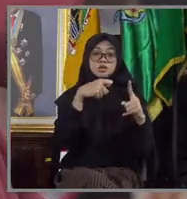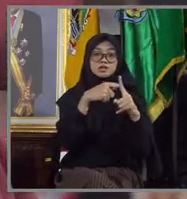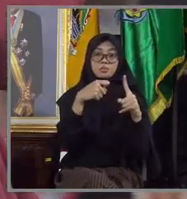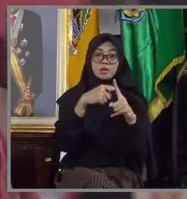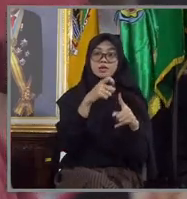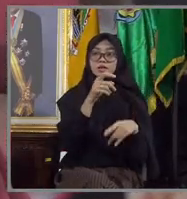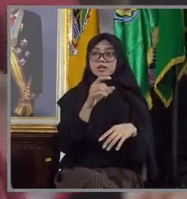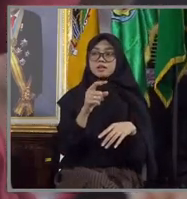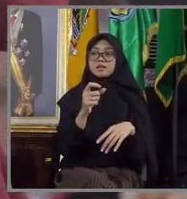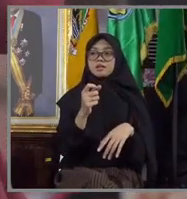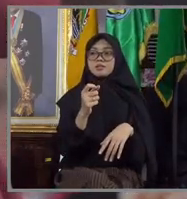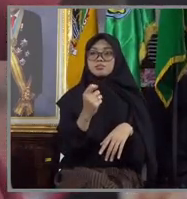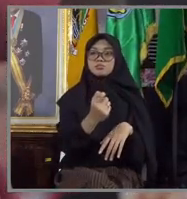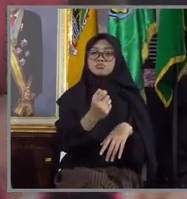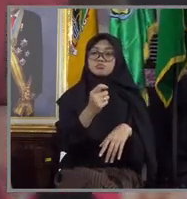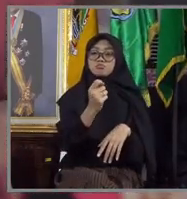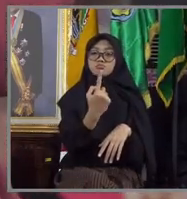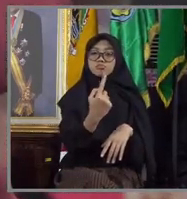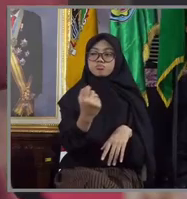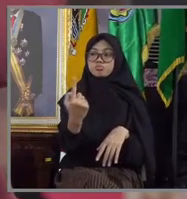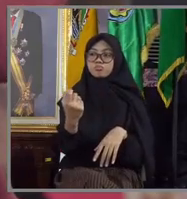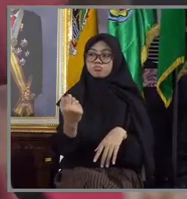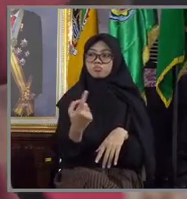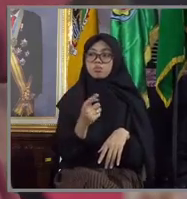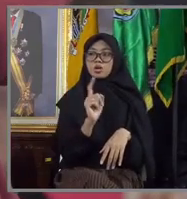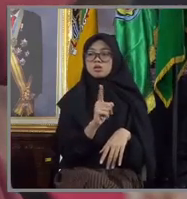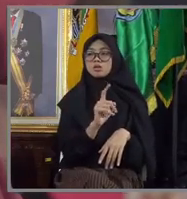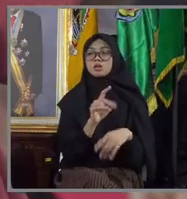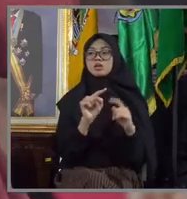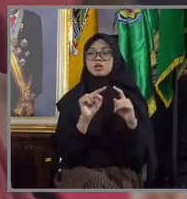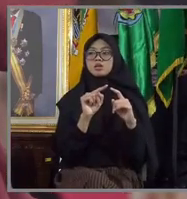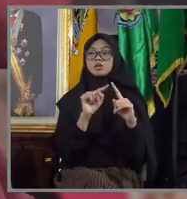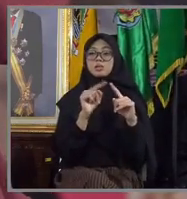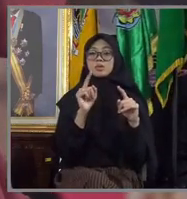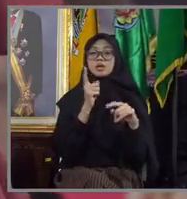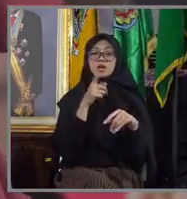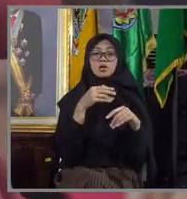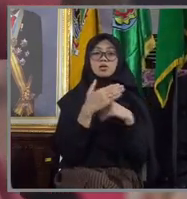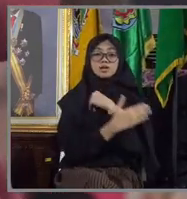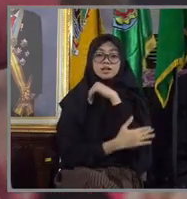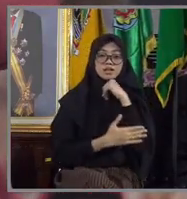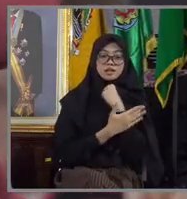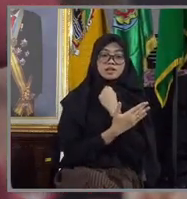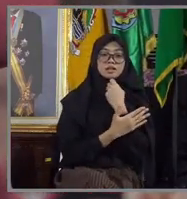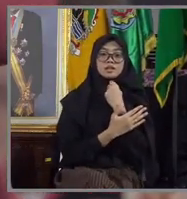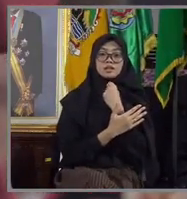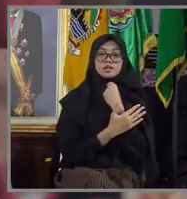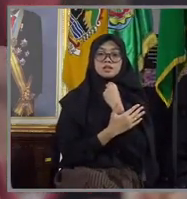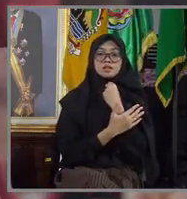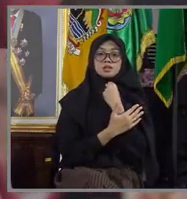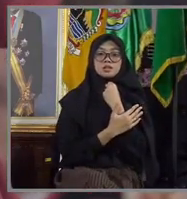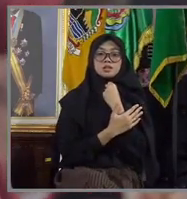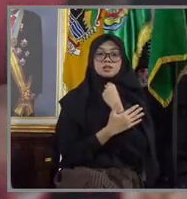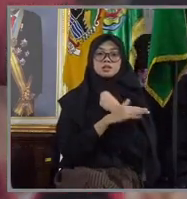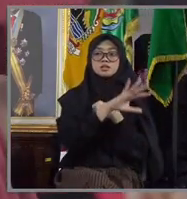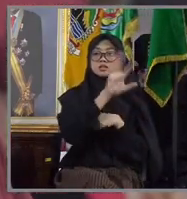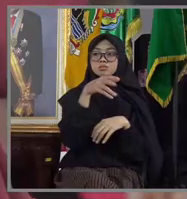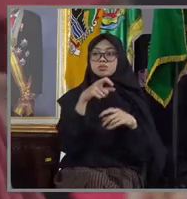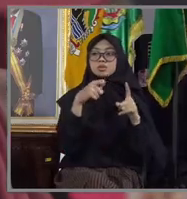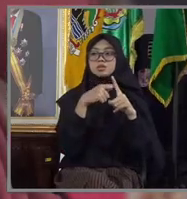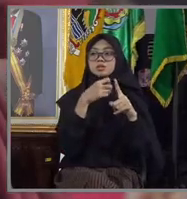ya Pak tidak sosial SLB Kalau sekolah negeri kan di setiap Kecamatan masih ada enggak ada Hai